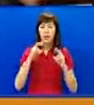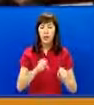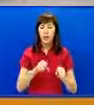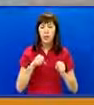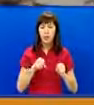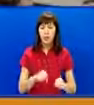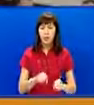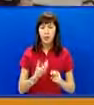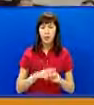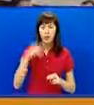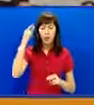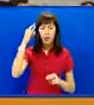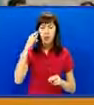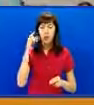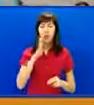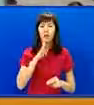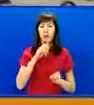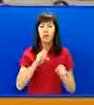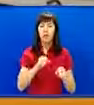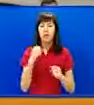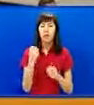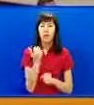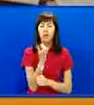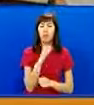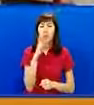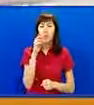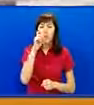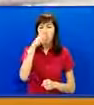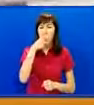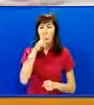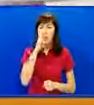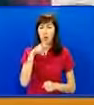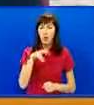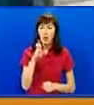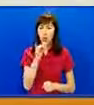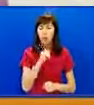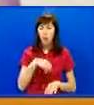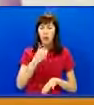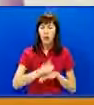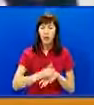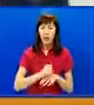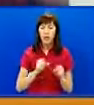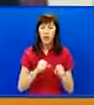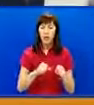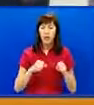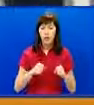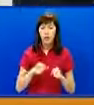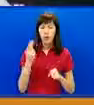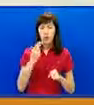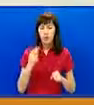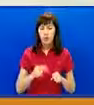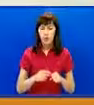боксу. Накануне казахстанская девушка-боксер победила болгарку Милену Калебу в главном бою вечера бокса в